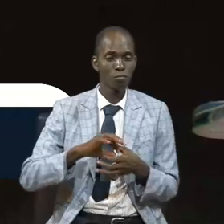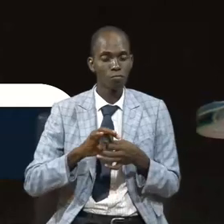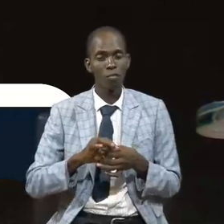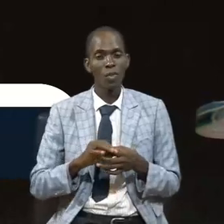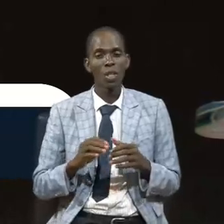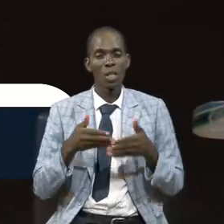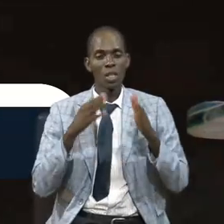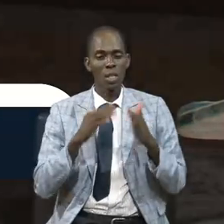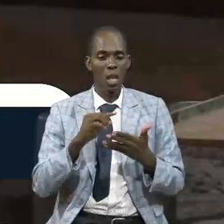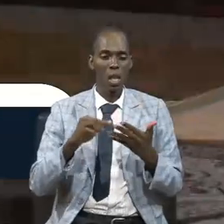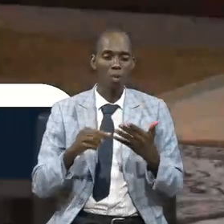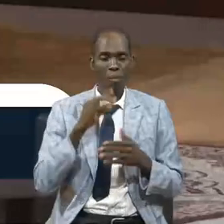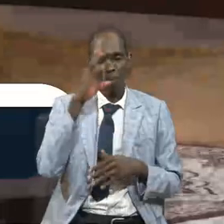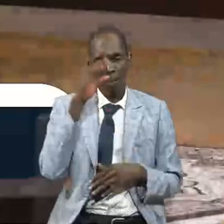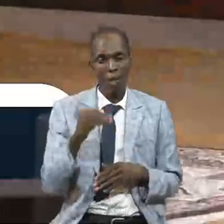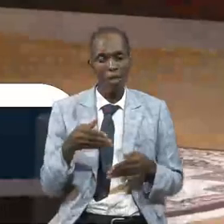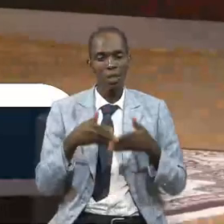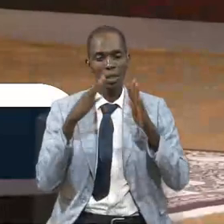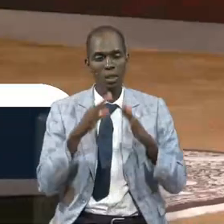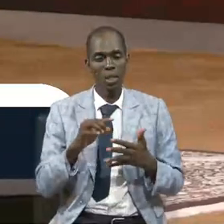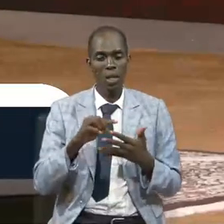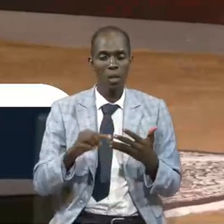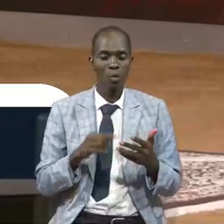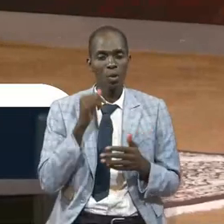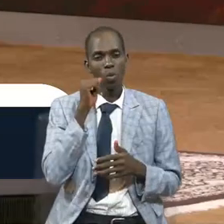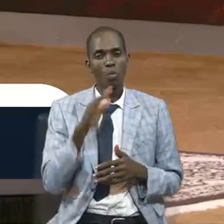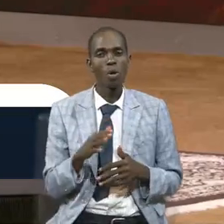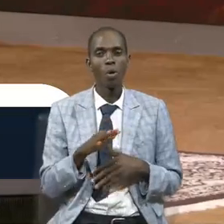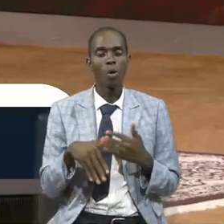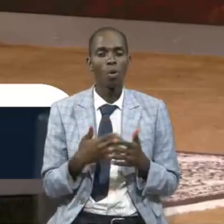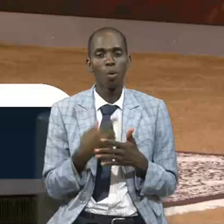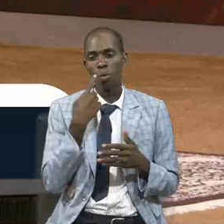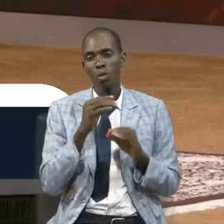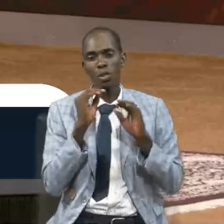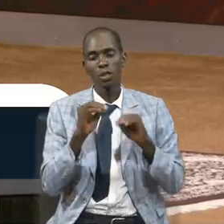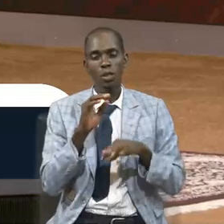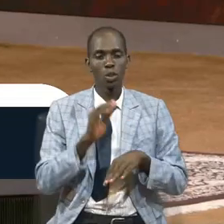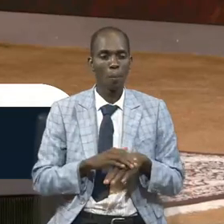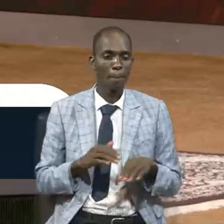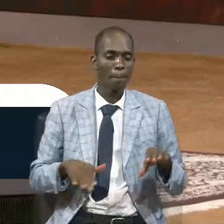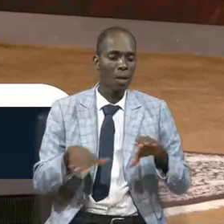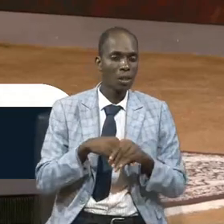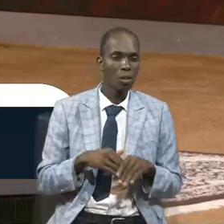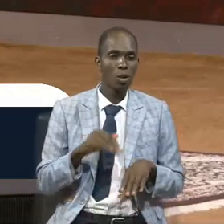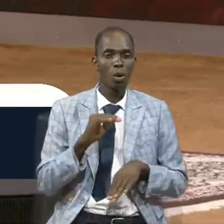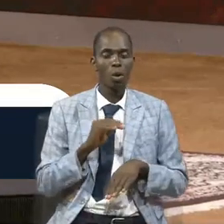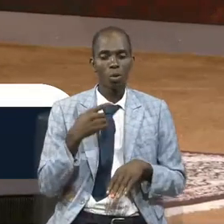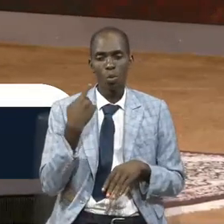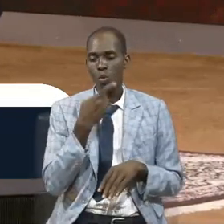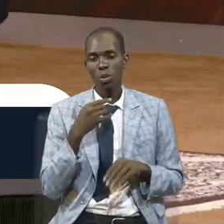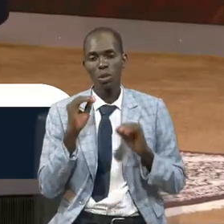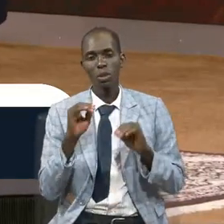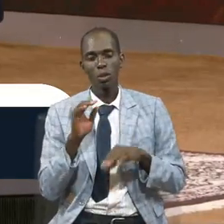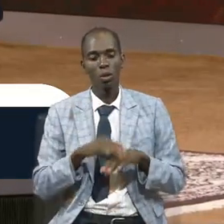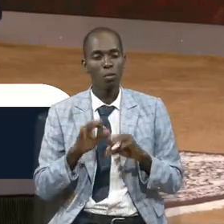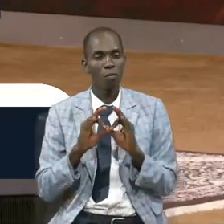dirigeants parmi les hommes, dirigeantes parmi les femmes, ceux qui enseignent sur le mariage, ce